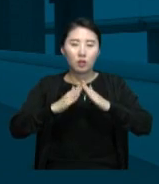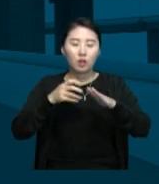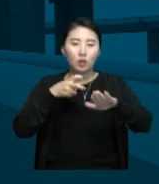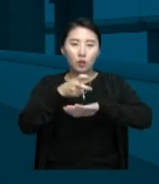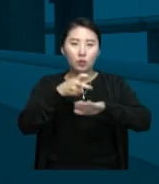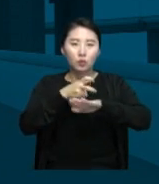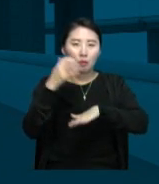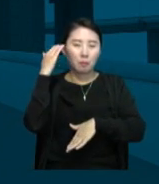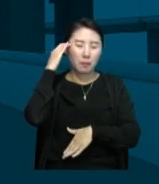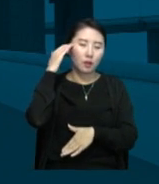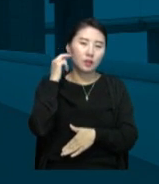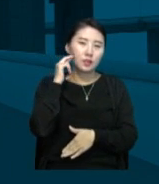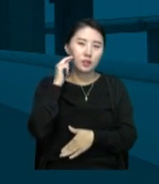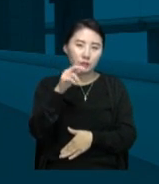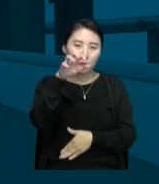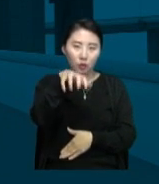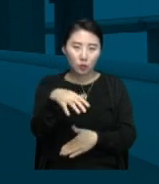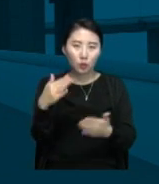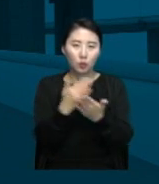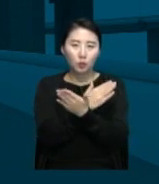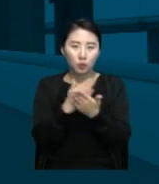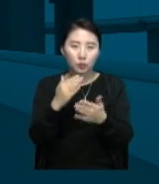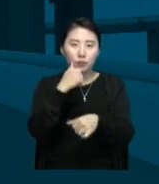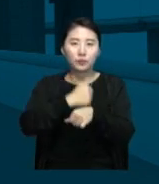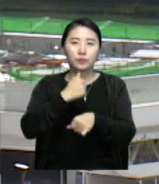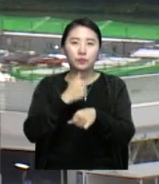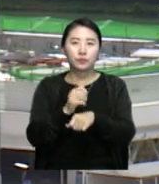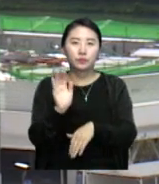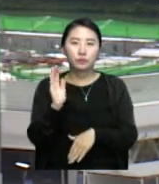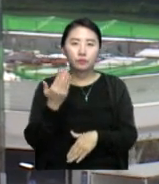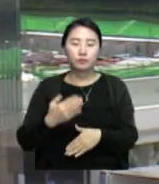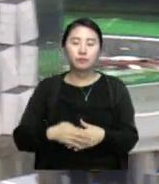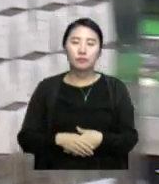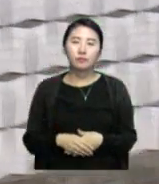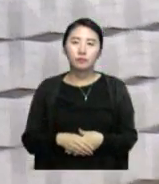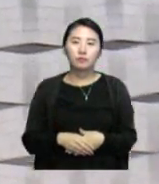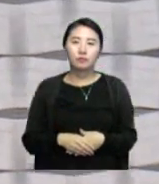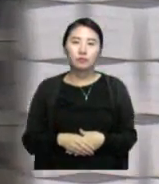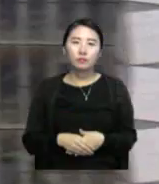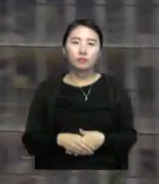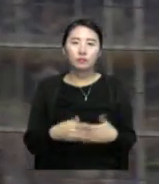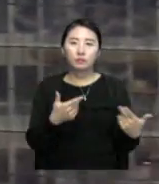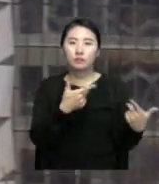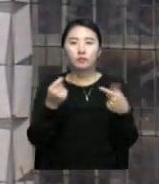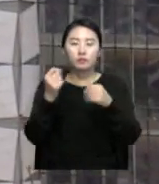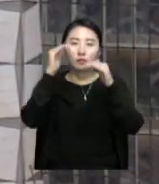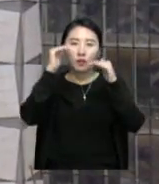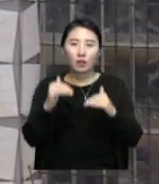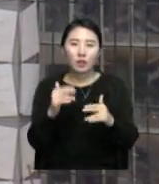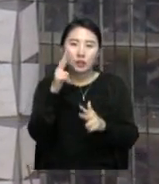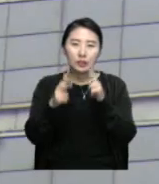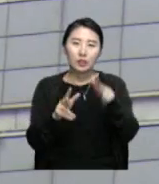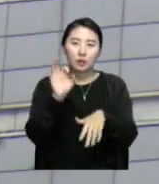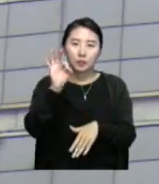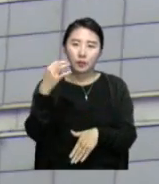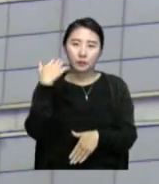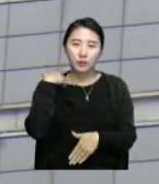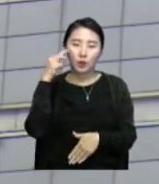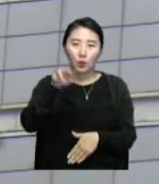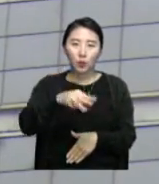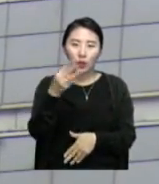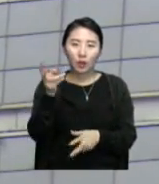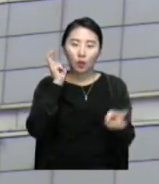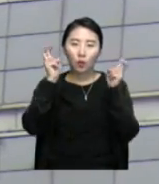교통흐름 방해가 지적됐던 잠실대교 남단 삼거리 접속지점 개선 등입니다. 한편 이 같은 내용은 사업비를 부담해야 하는